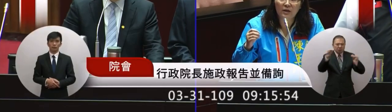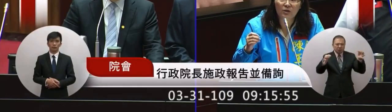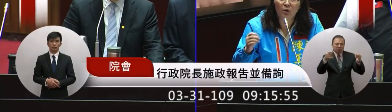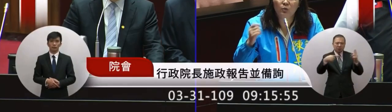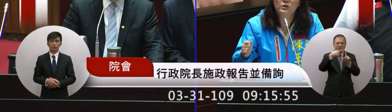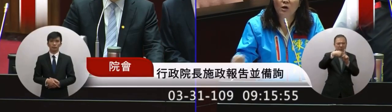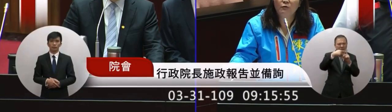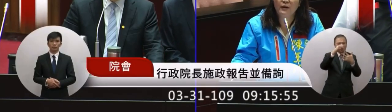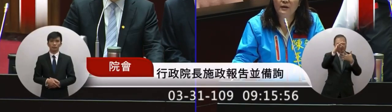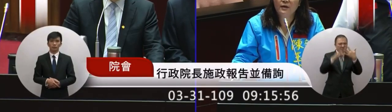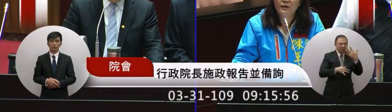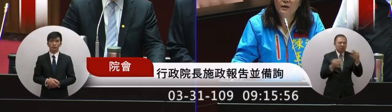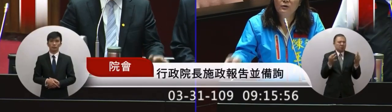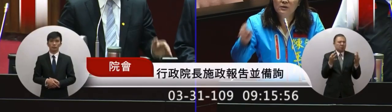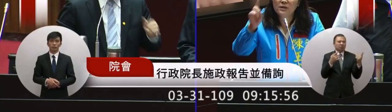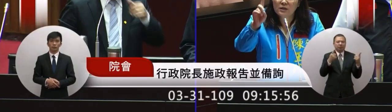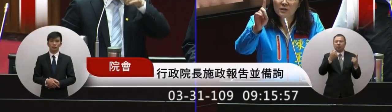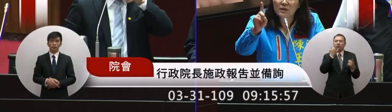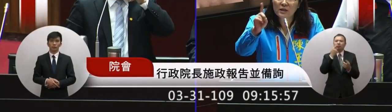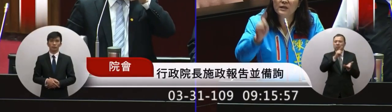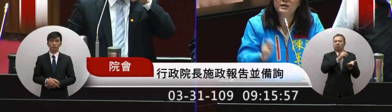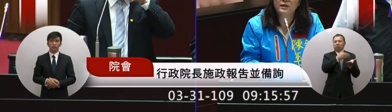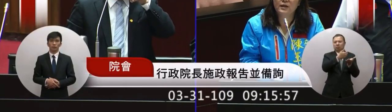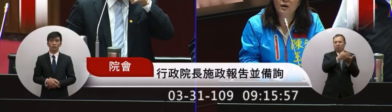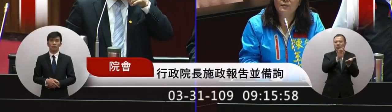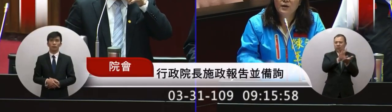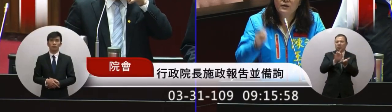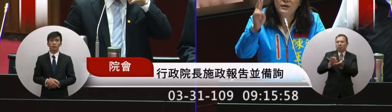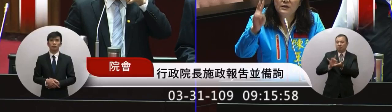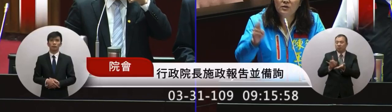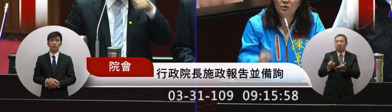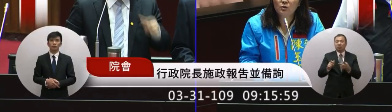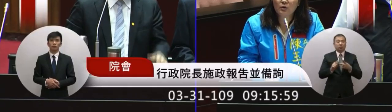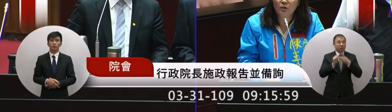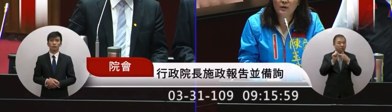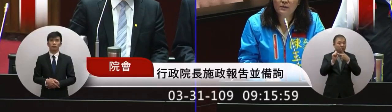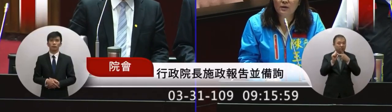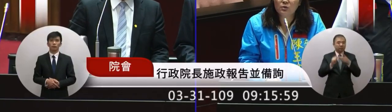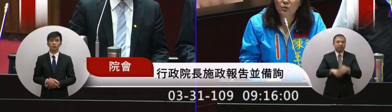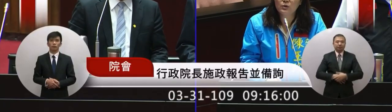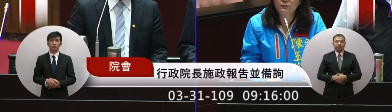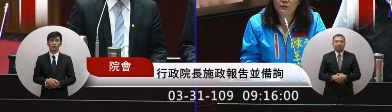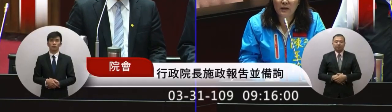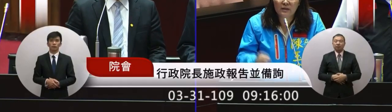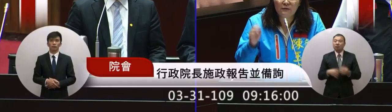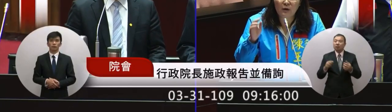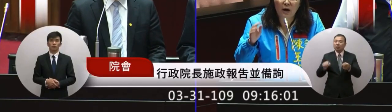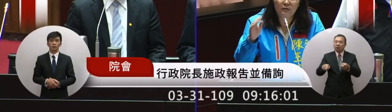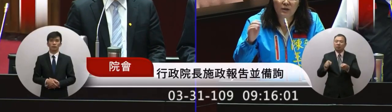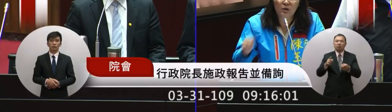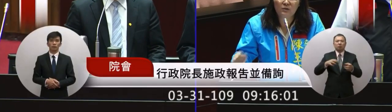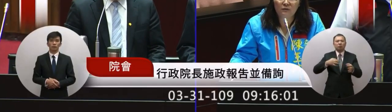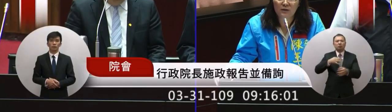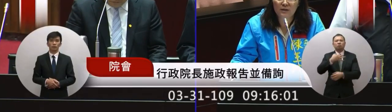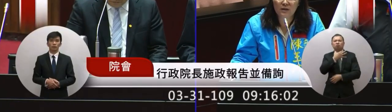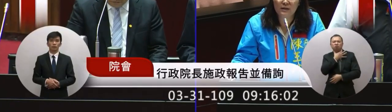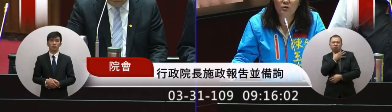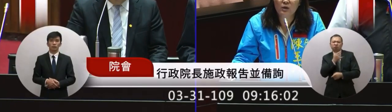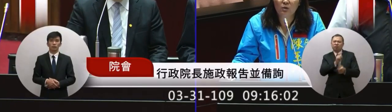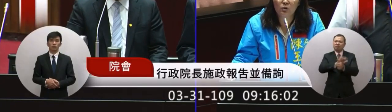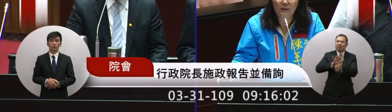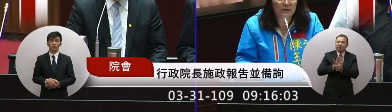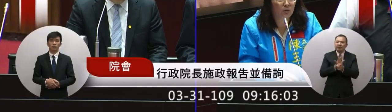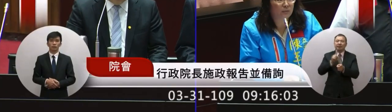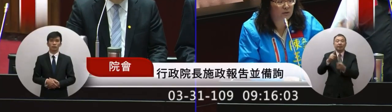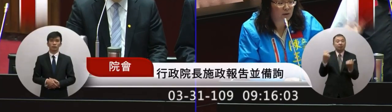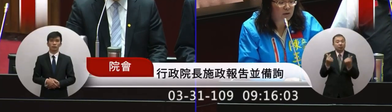家更勇于消费了。然后这是第一个建议了哈。第二个建议就是说，有关这个纾困的部分，可以政府好好的利用政府的这个财